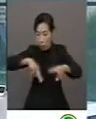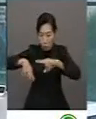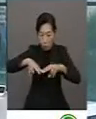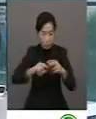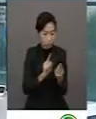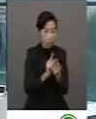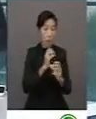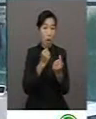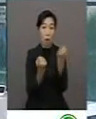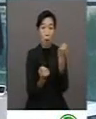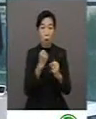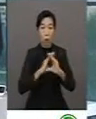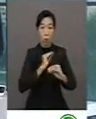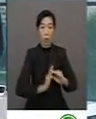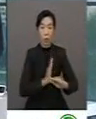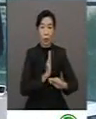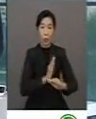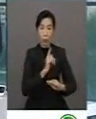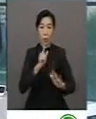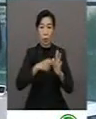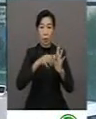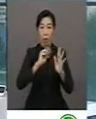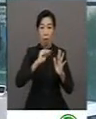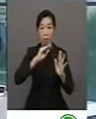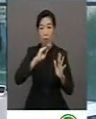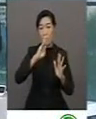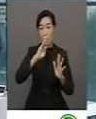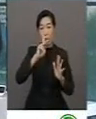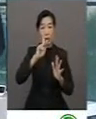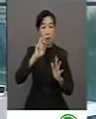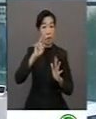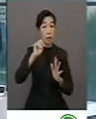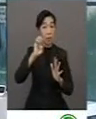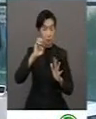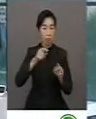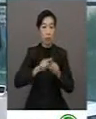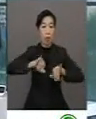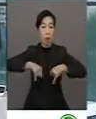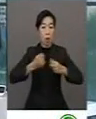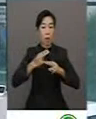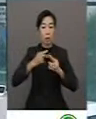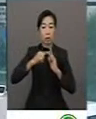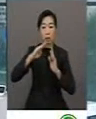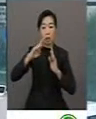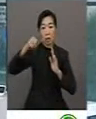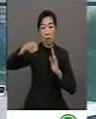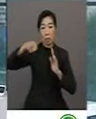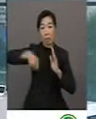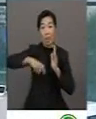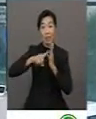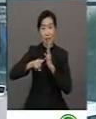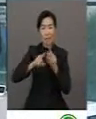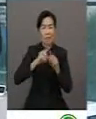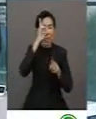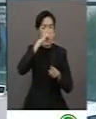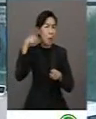ถ Lamborghini หรูนะฮะที่อยู่ในการครอบครองของคุณเบนซ์เรซซิ่งหรือว่าสามีของคุณแพทณภ